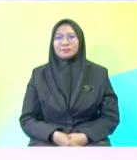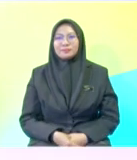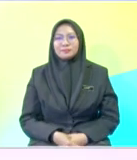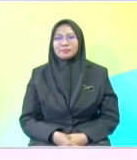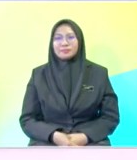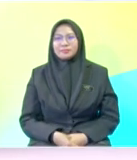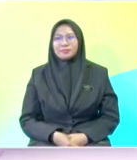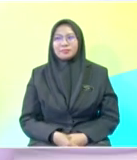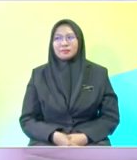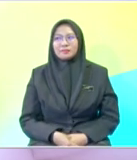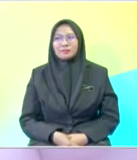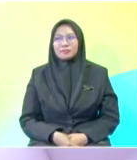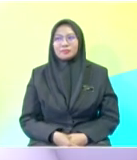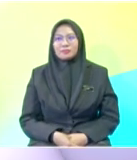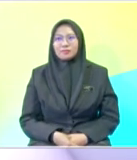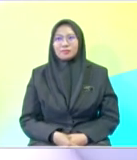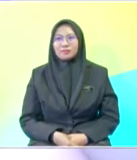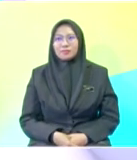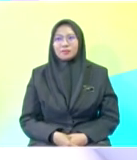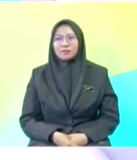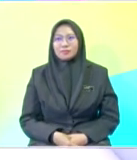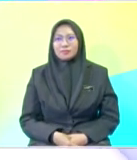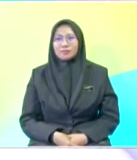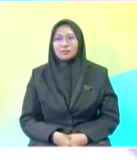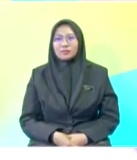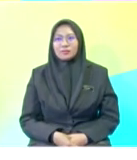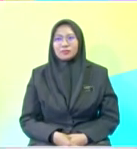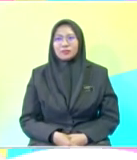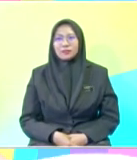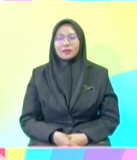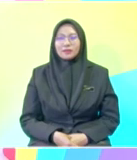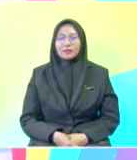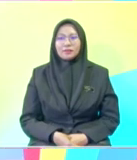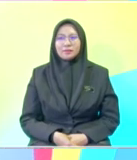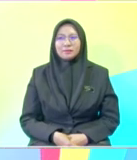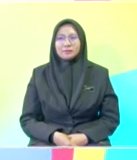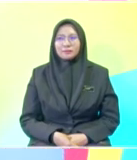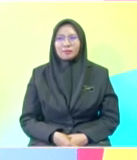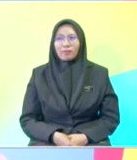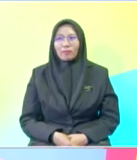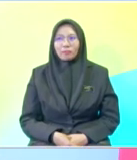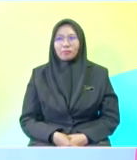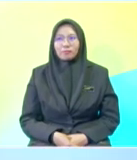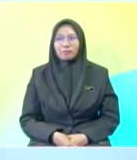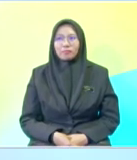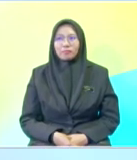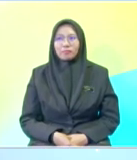kita lihat contoh yang ketujuh minnuqafaatin Oke ini semua